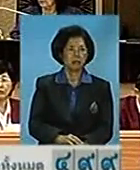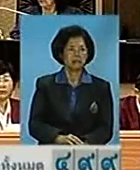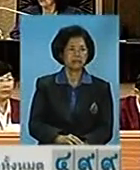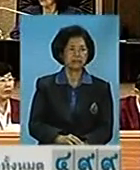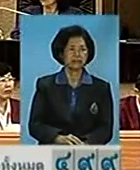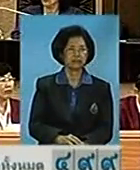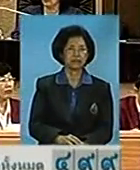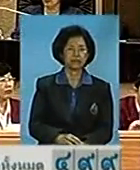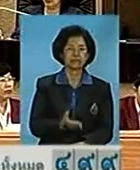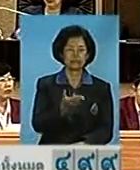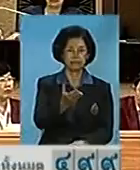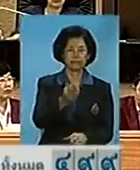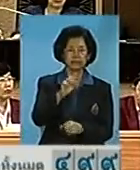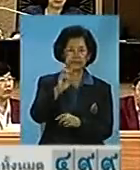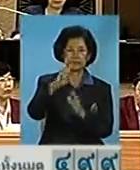เชิญท่านวัชระครับ